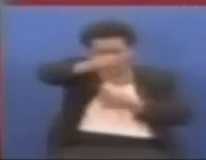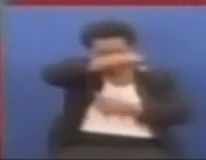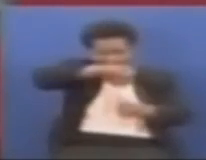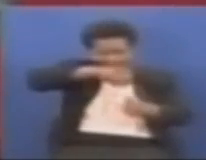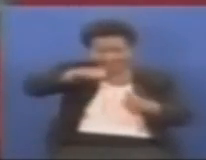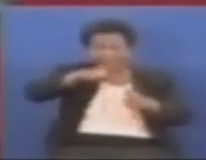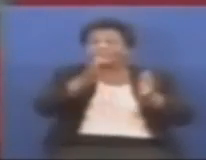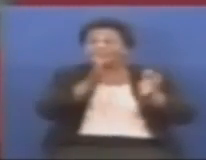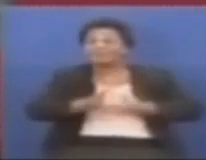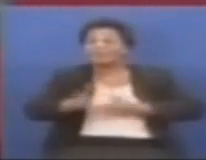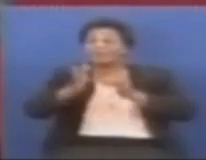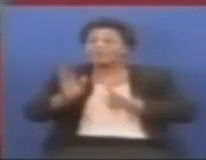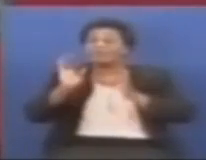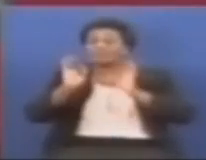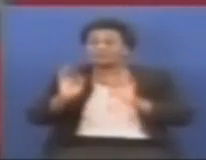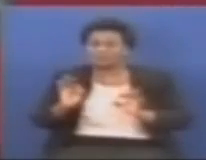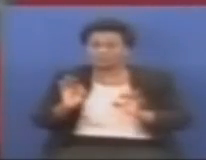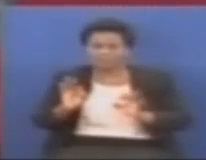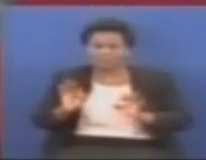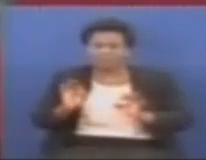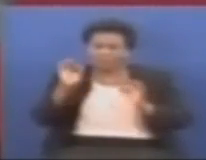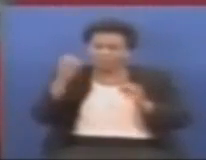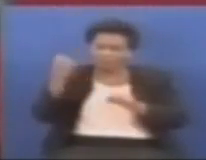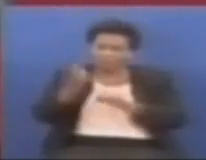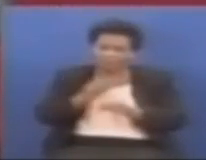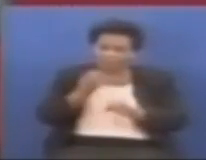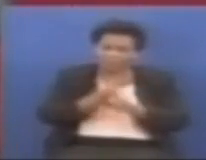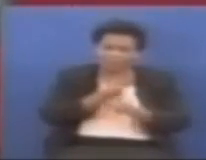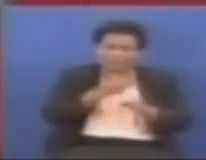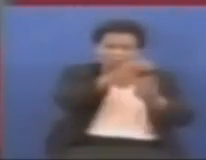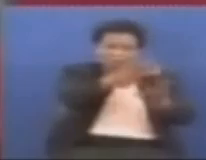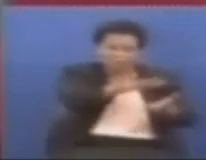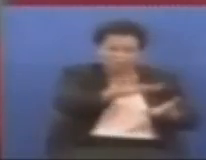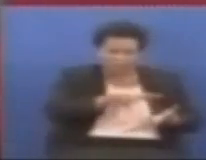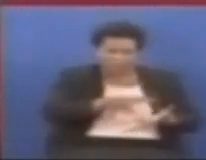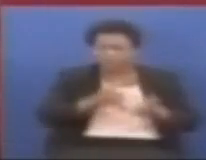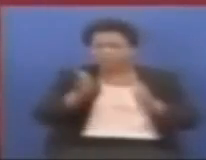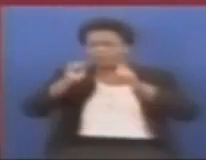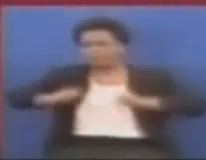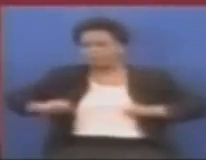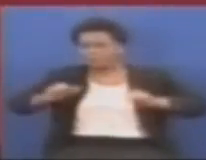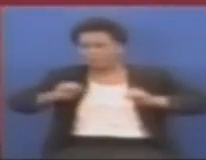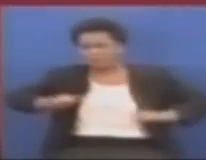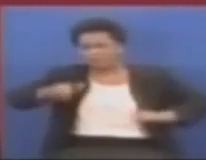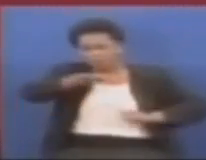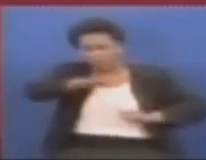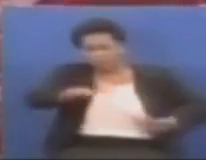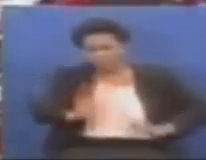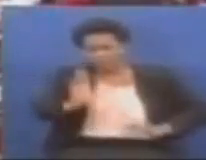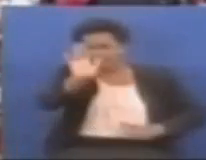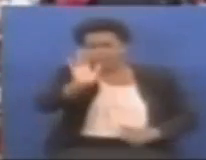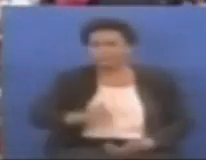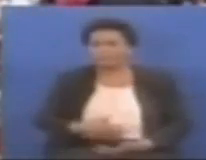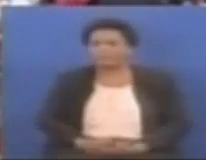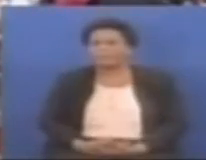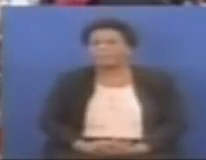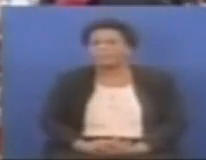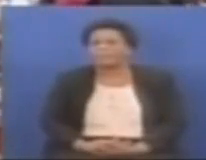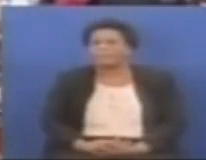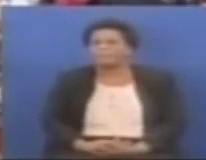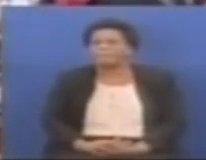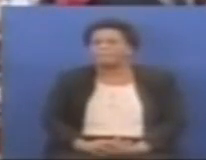wainuliwe kiuchumi na kuweza kuinua utalii pamoja na shughuli za uvuvi ili kuinua zaidi uchumi wetu kwa ujumla nchini.